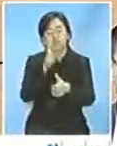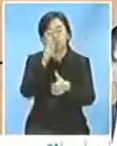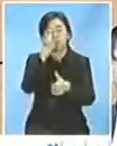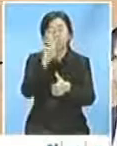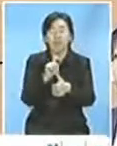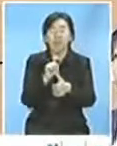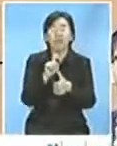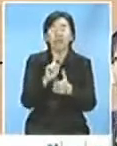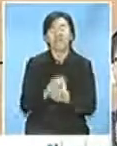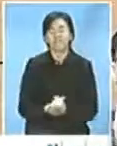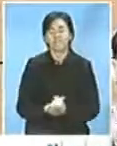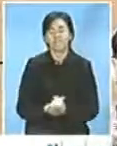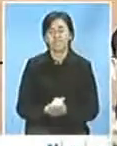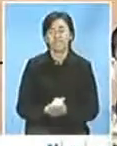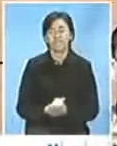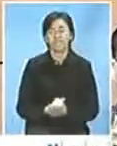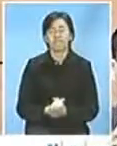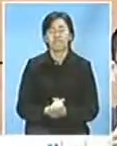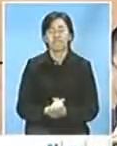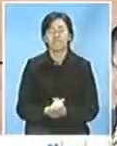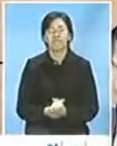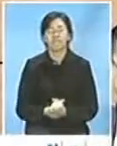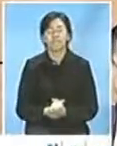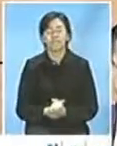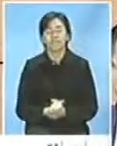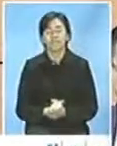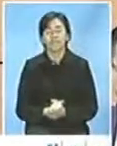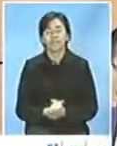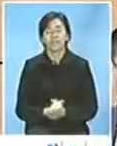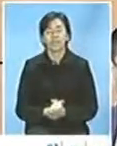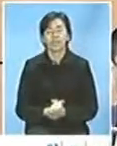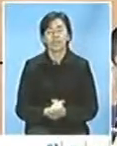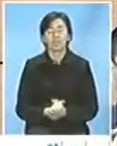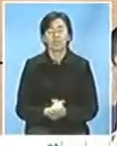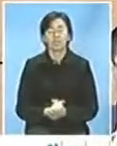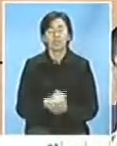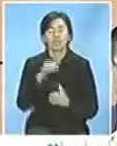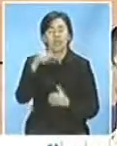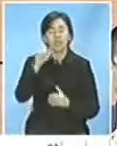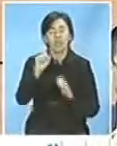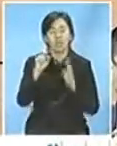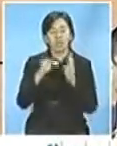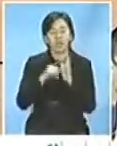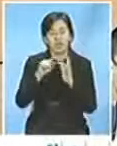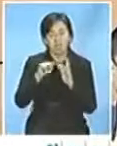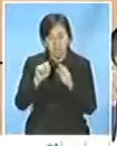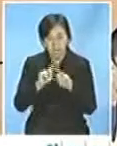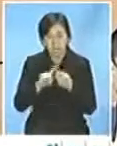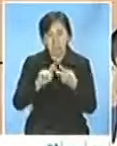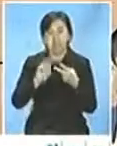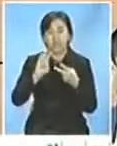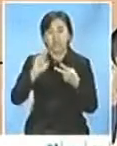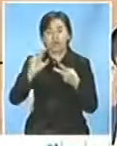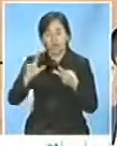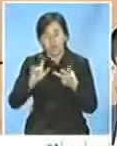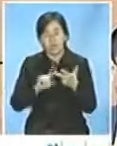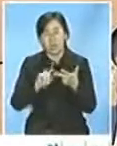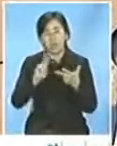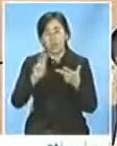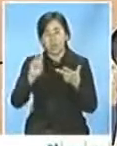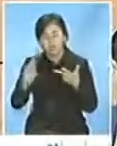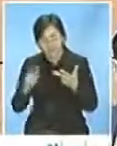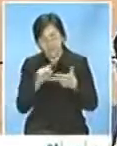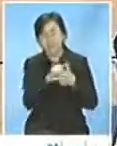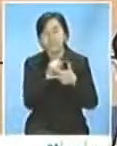างแต่ว่าในขณะเดียวกันพันโทสนั่นกระจรประสาทร้อยเอกบุญเลิศแก้ประสิทธิ์วีระบุษกพ